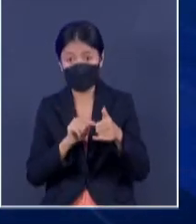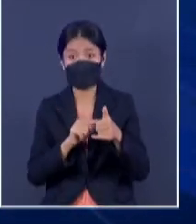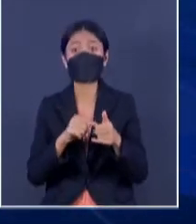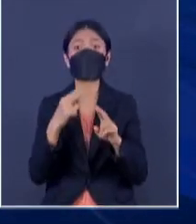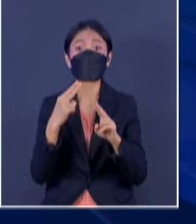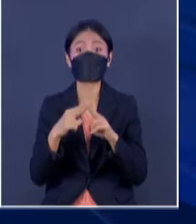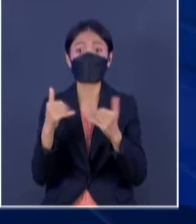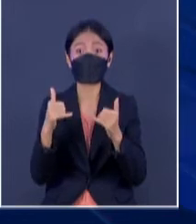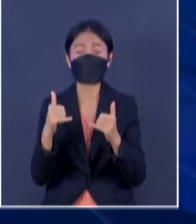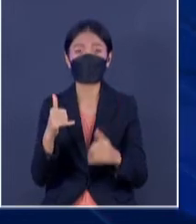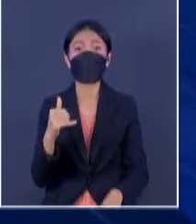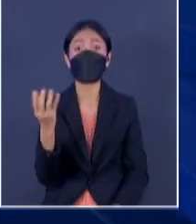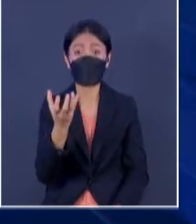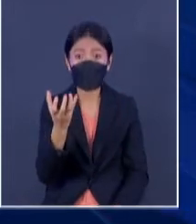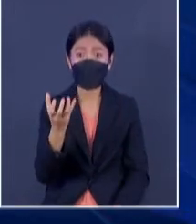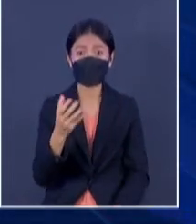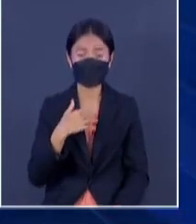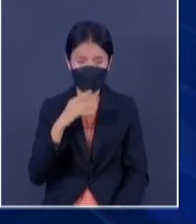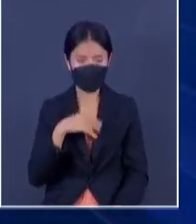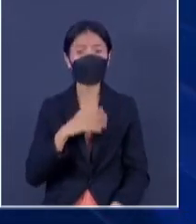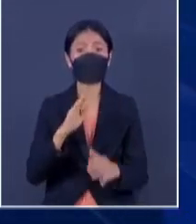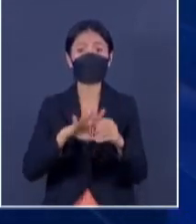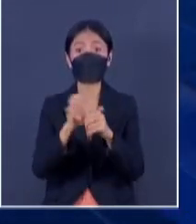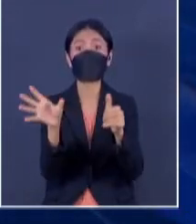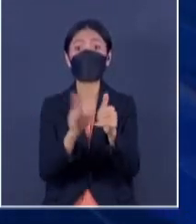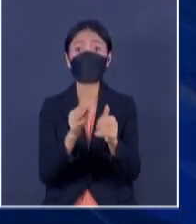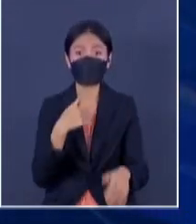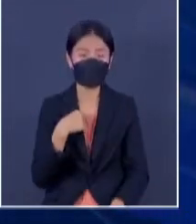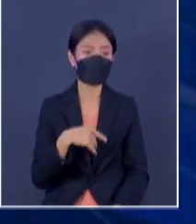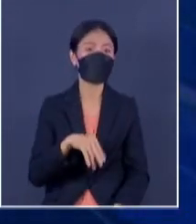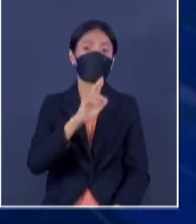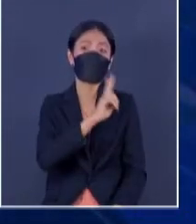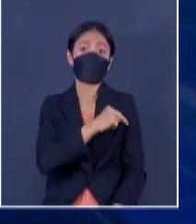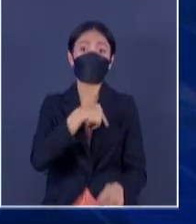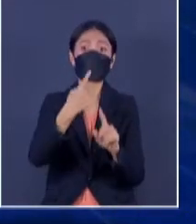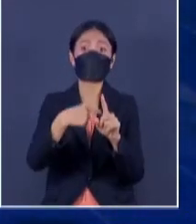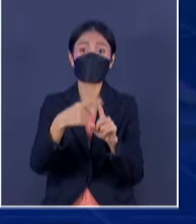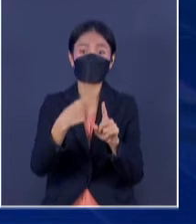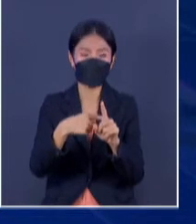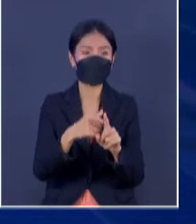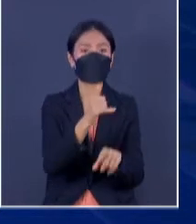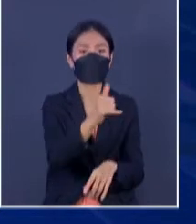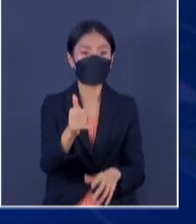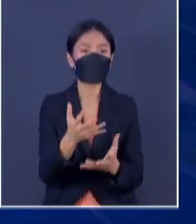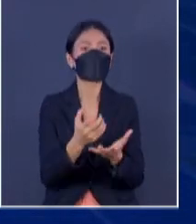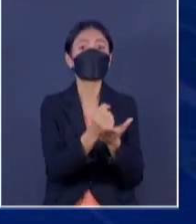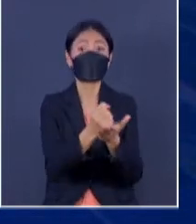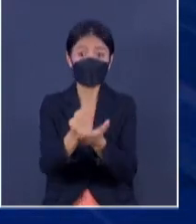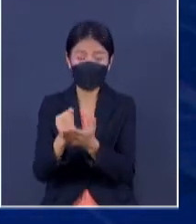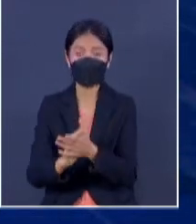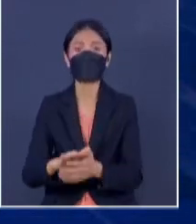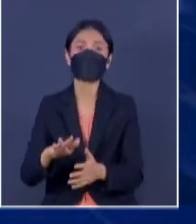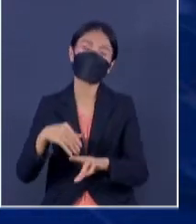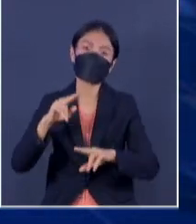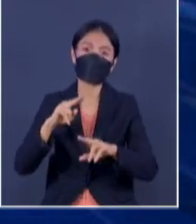กไปรับส่งผู้ป่วยที่โรงพยาบาลสนามแล้วก็จะนั่งรับโทรศัพท์ที่มูลนิธิเพื่อรับเคสของผู้ป่วยเป็นประจำทุกวันครับมีทั้ง